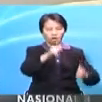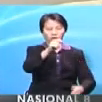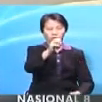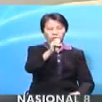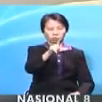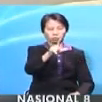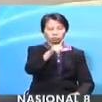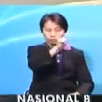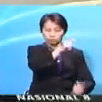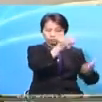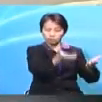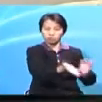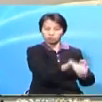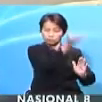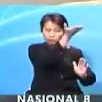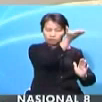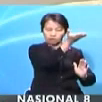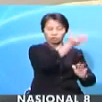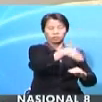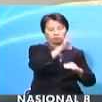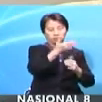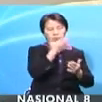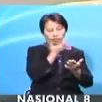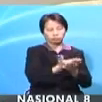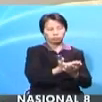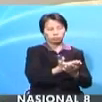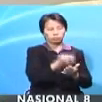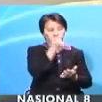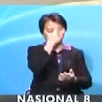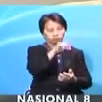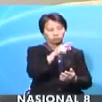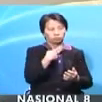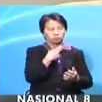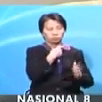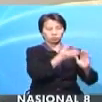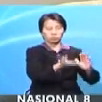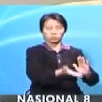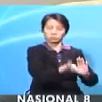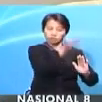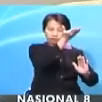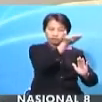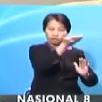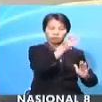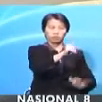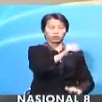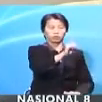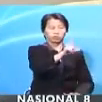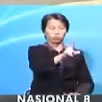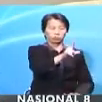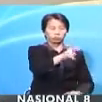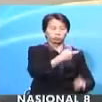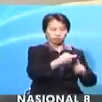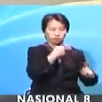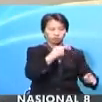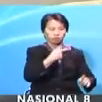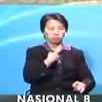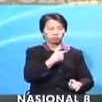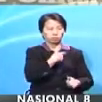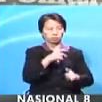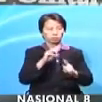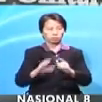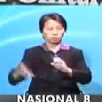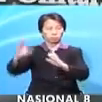itu lebih baik untuk kita naikkan Kadal dan pada kita kampung